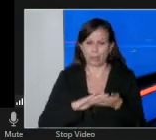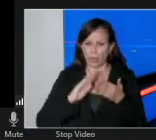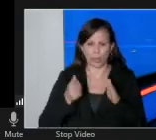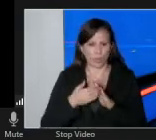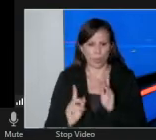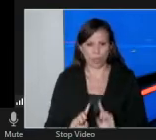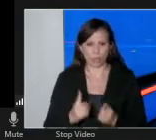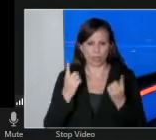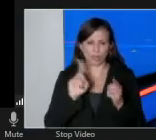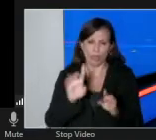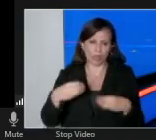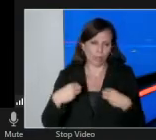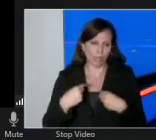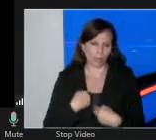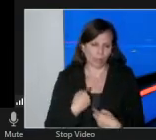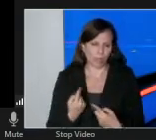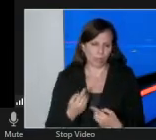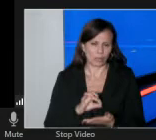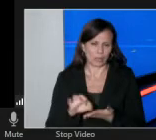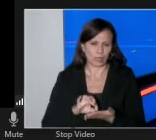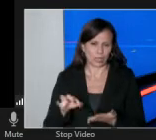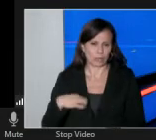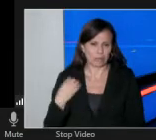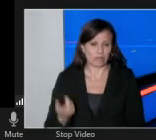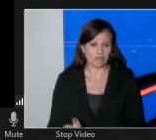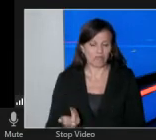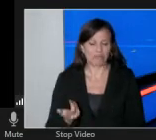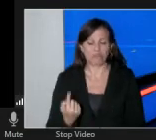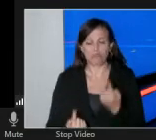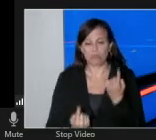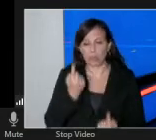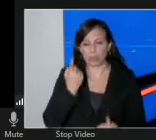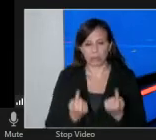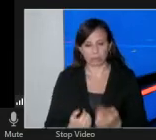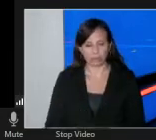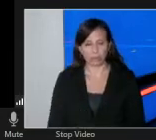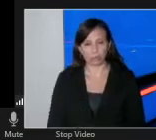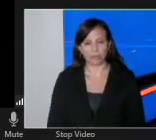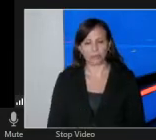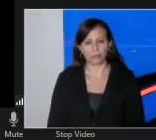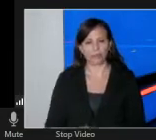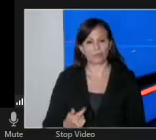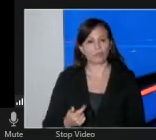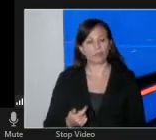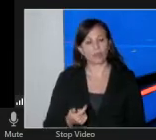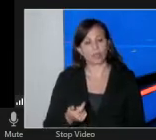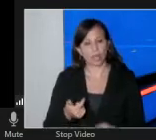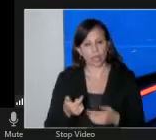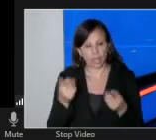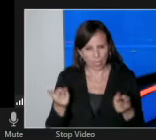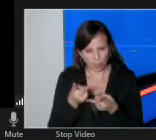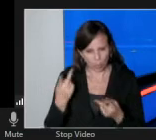לימדו אותנו כל כך הרבה דברים את משרד כן. הבריאות, למקרים בודדים מאוד, איכוני השב"כ לימדו, וצריך לומר